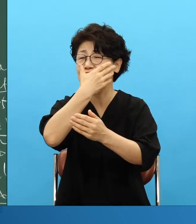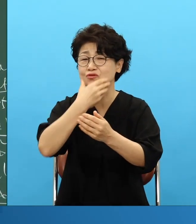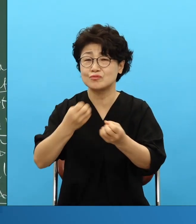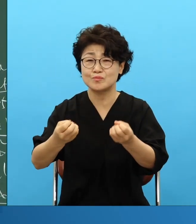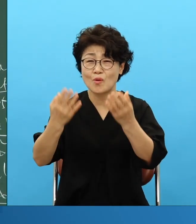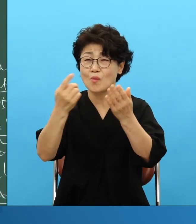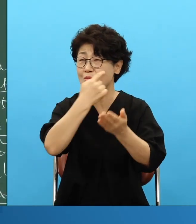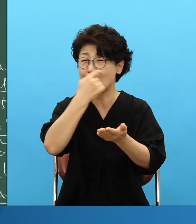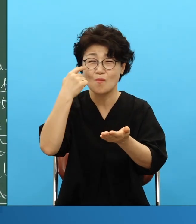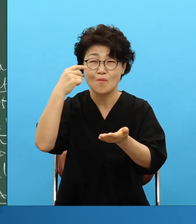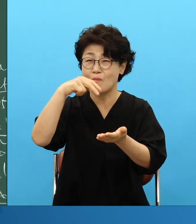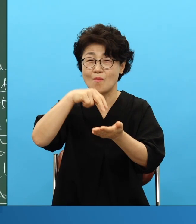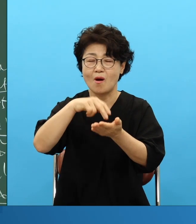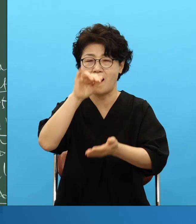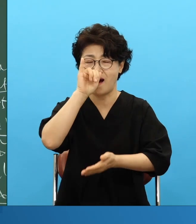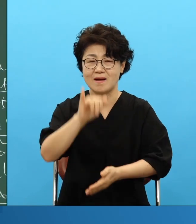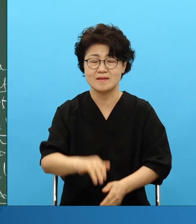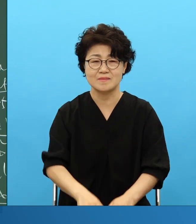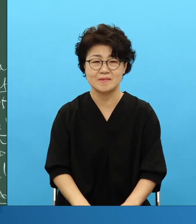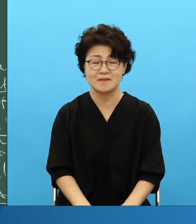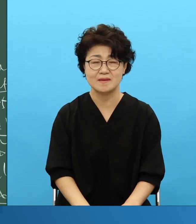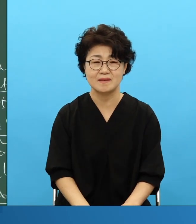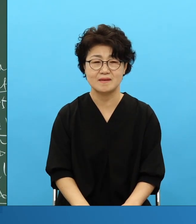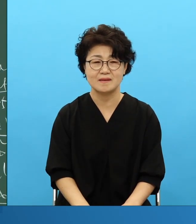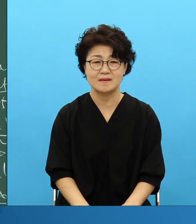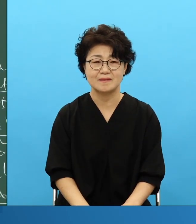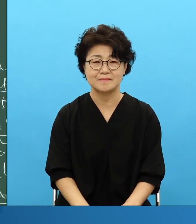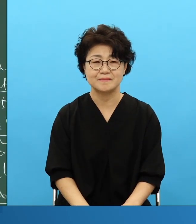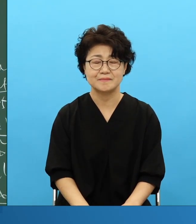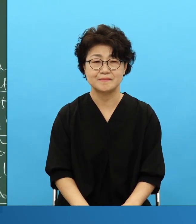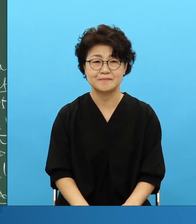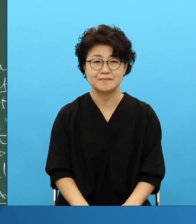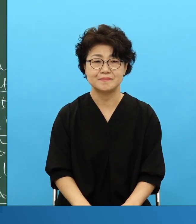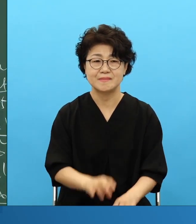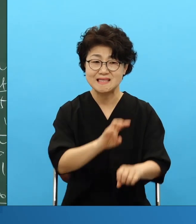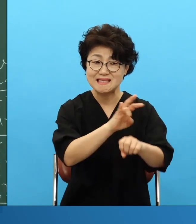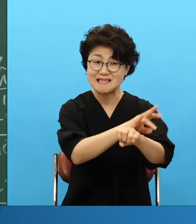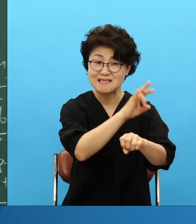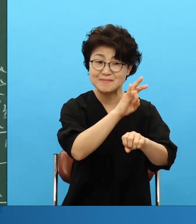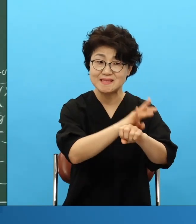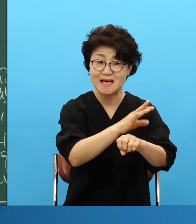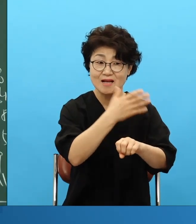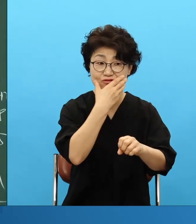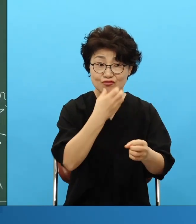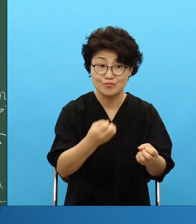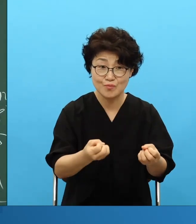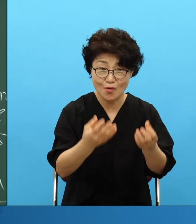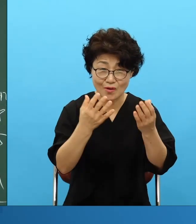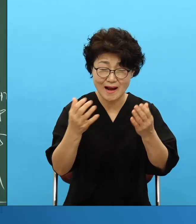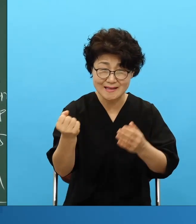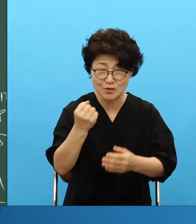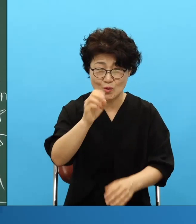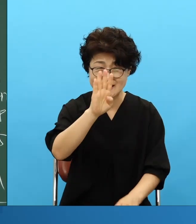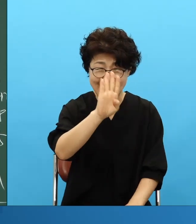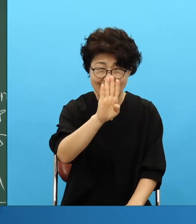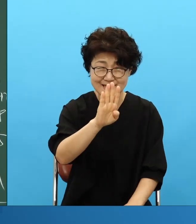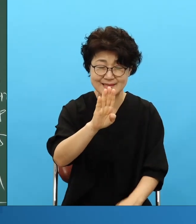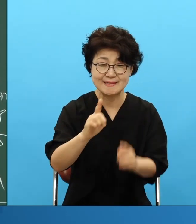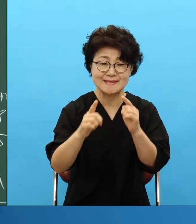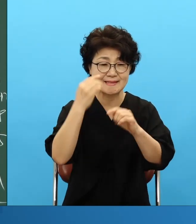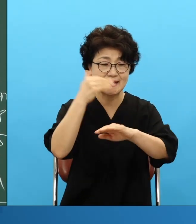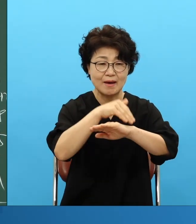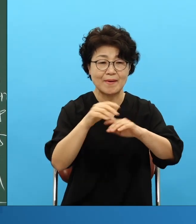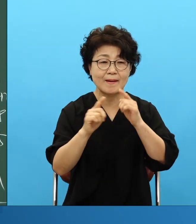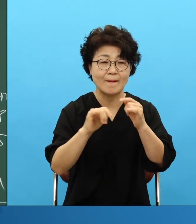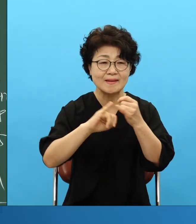guaranteed. 24를 제대로 알고 이 하나님의 이익을 알아버리면 이 응답이 따라와요. If you know 24, you know God's absolute plan, then this